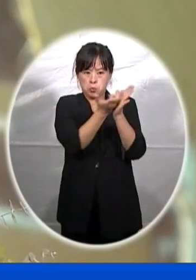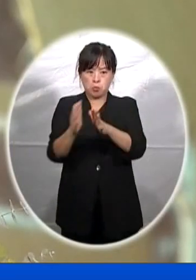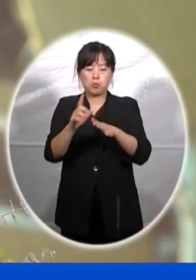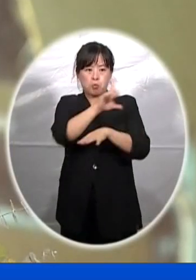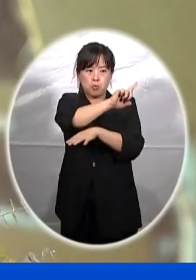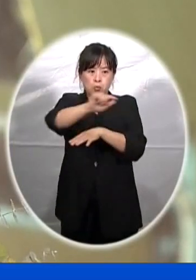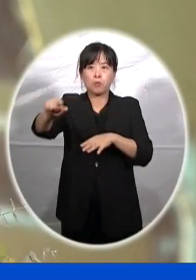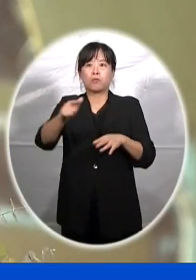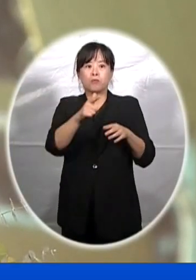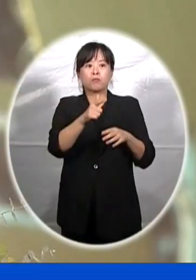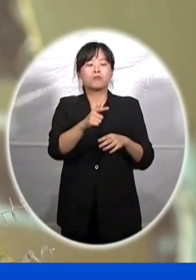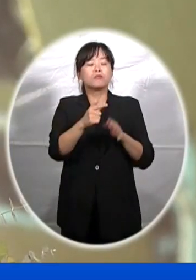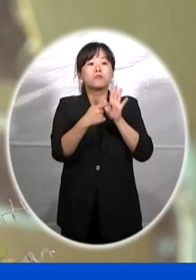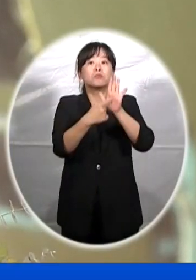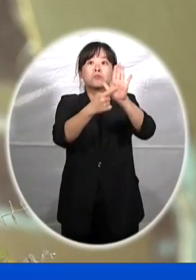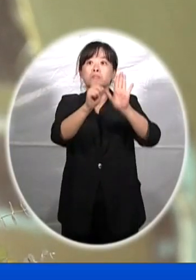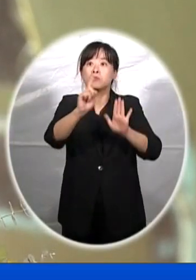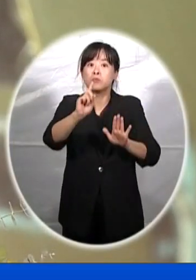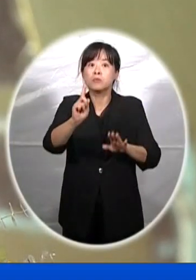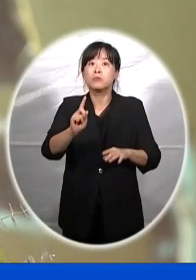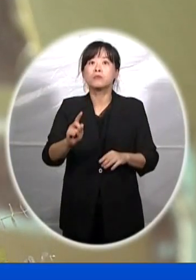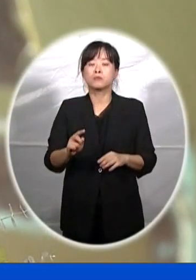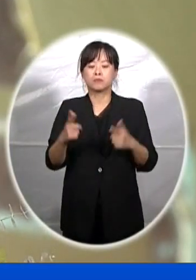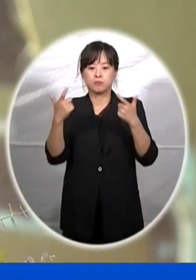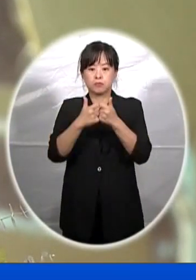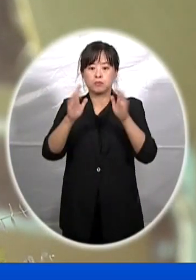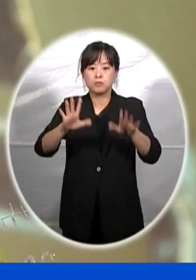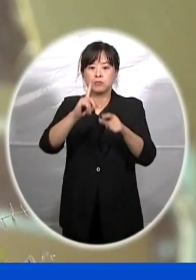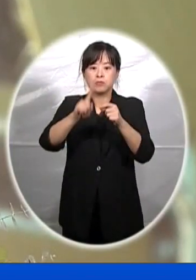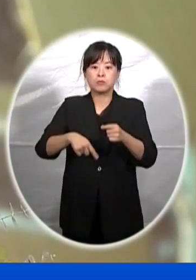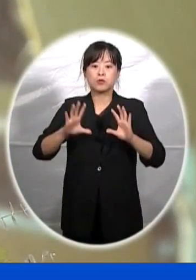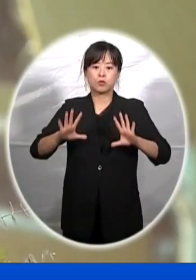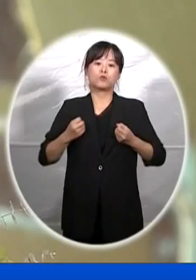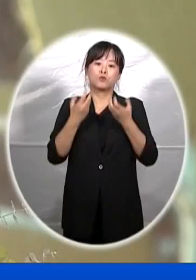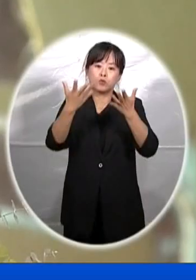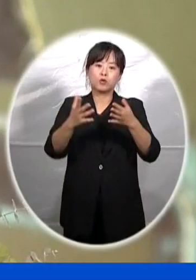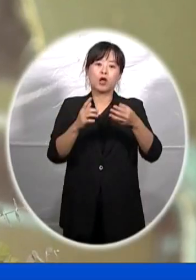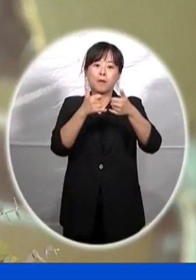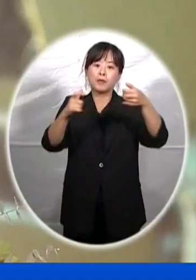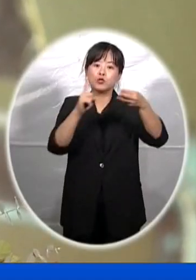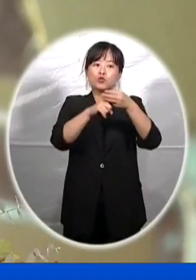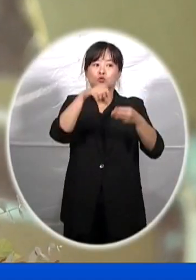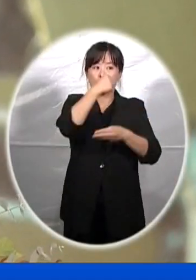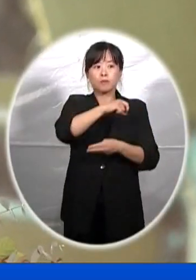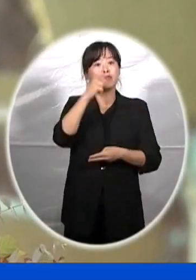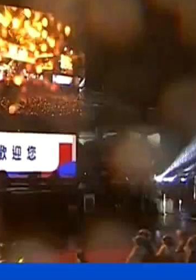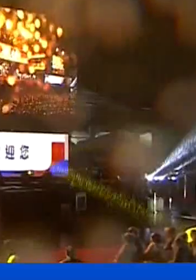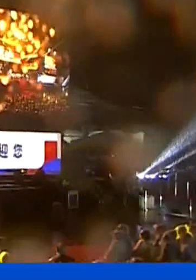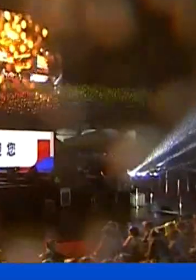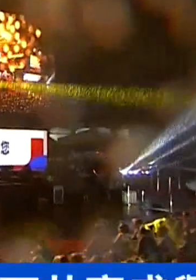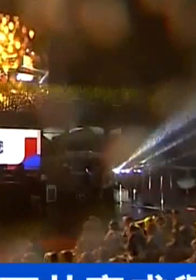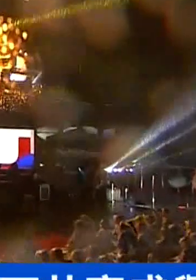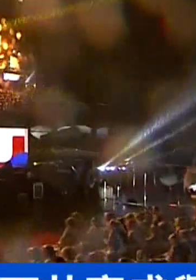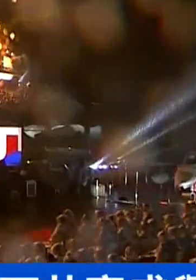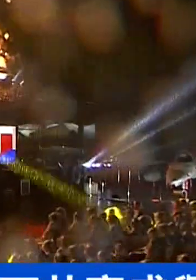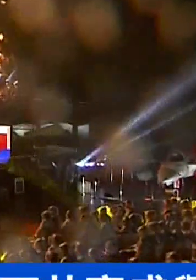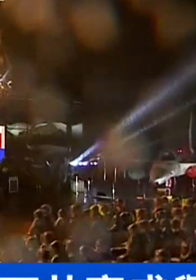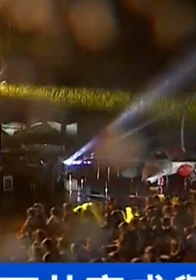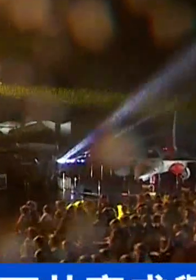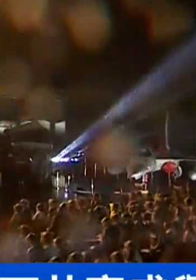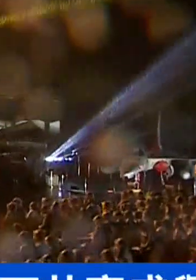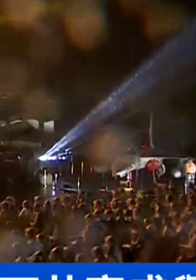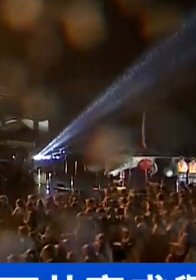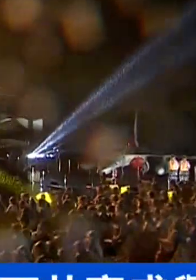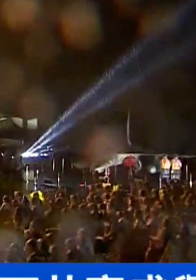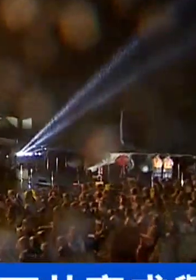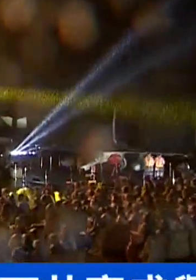也充分显示了。呼应了今天国庆的主题，民主台湾坚韧永续。 尽管天公不作美，